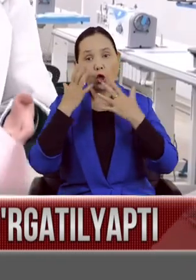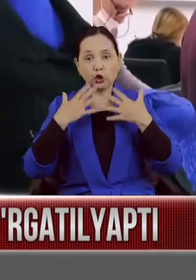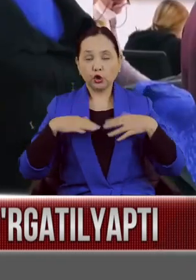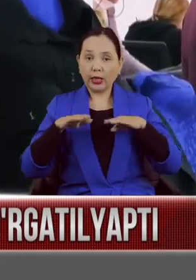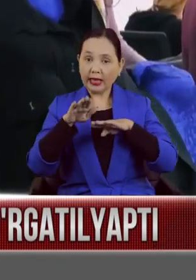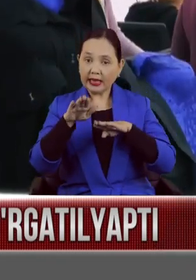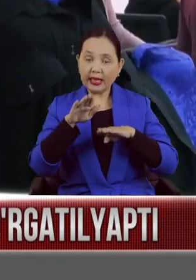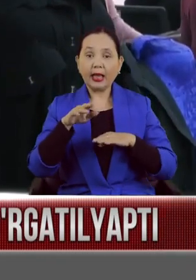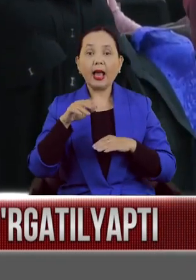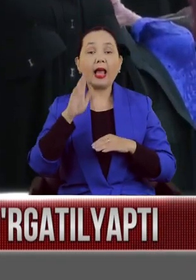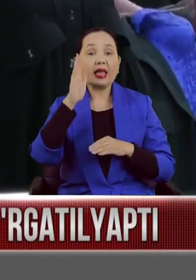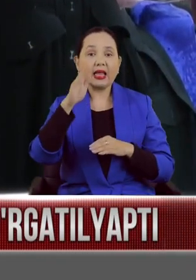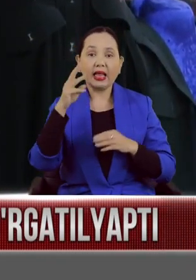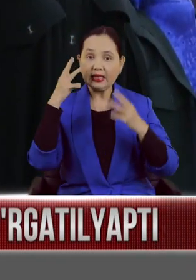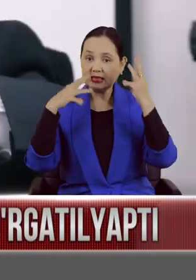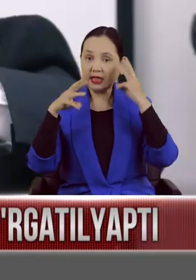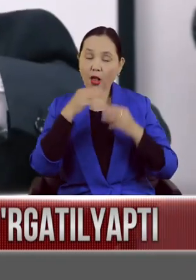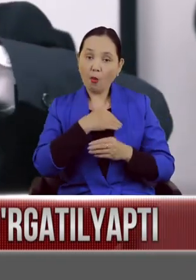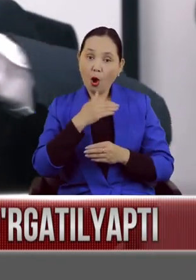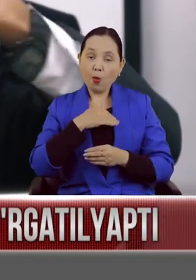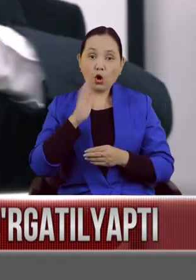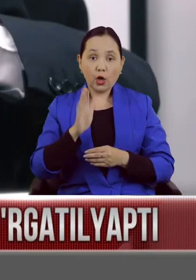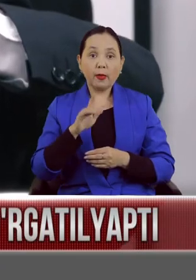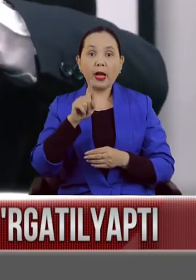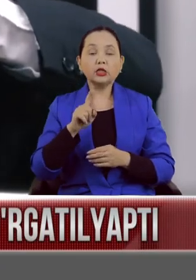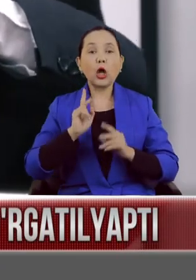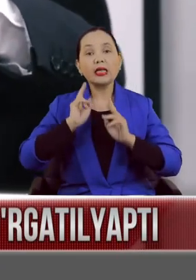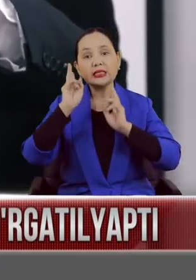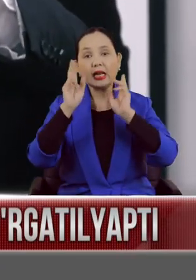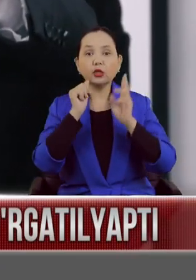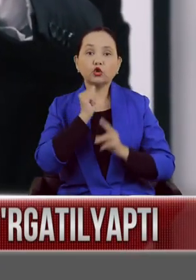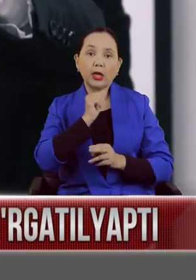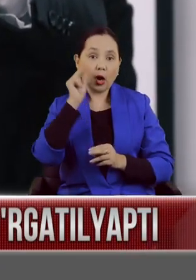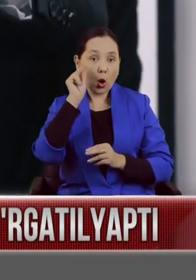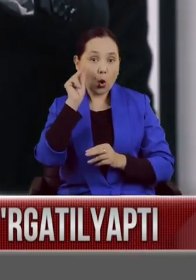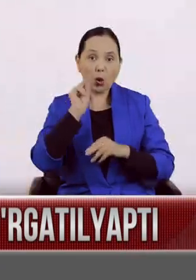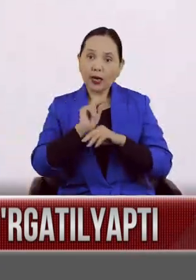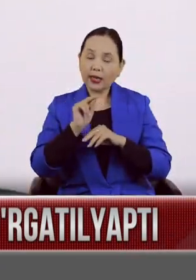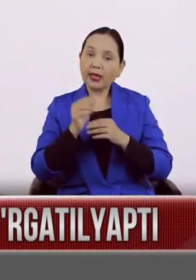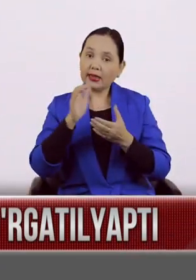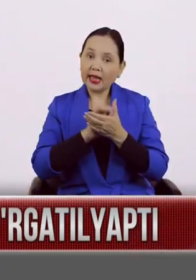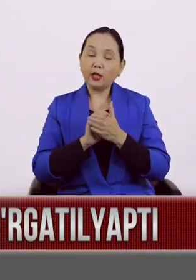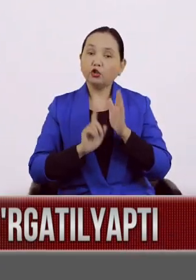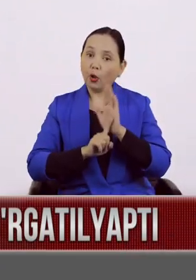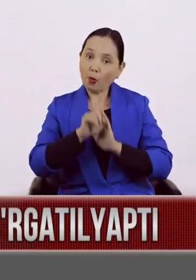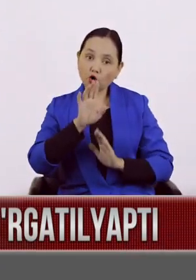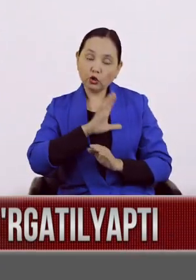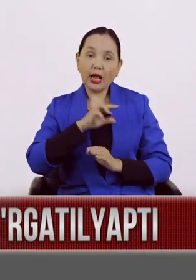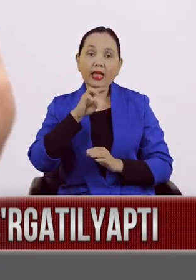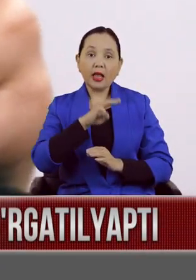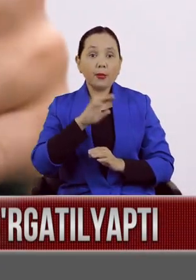tikdi. Madina kelajakda dizayner bo'lmoqchi. Vodiylik qahramonimiz esa sartaroshlik sirlarini o'rgatishni tanishuv darsidayoq